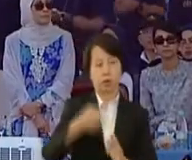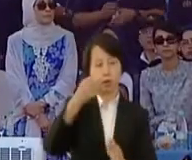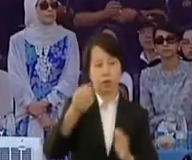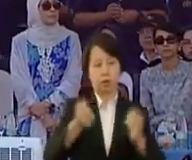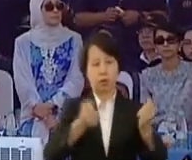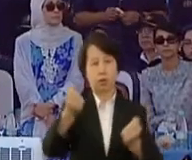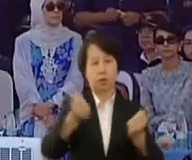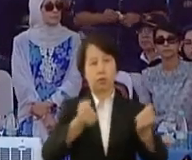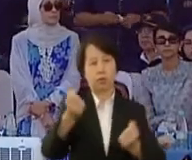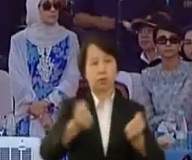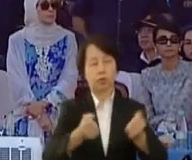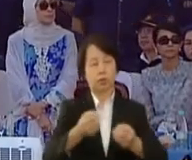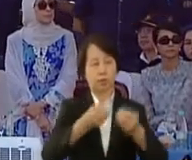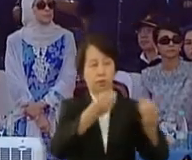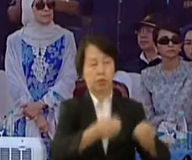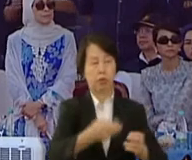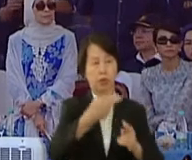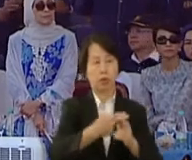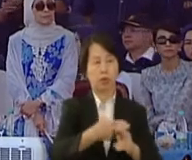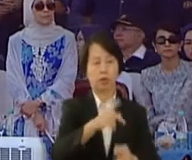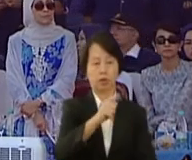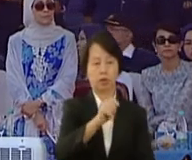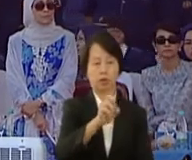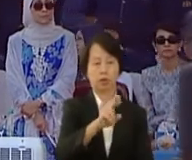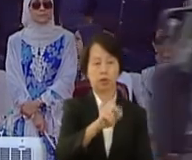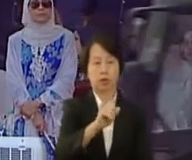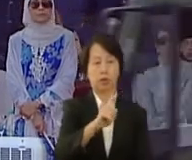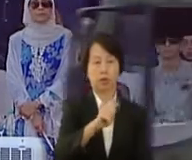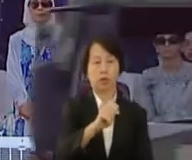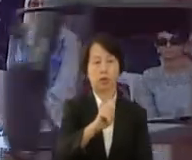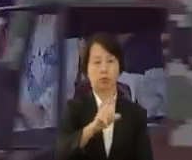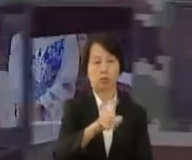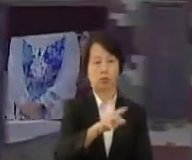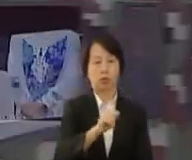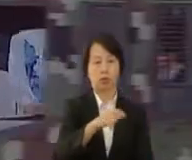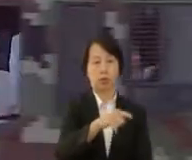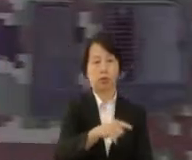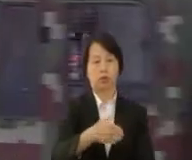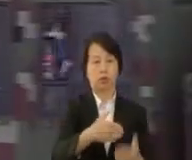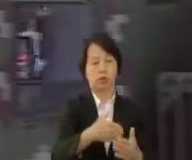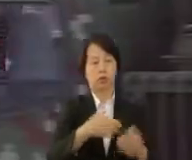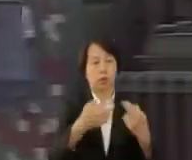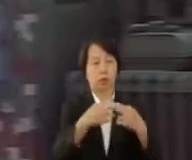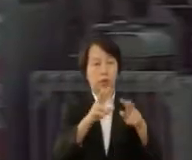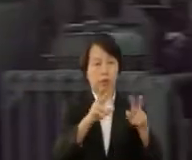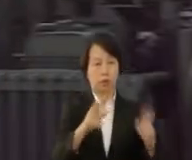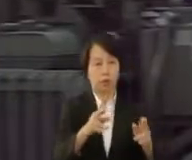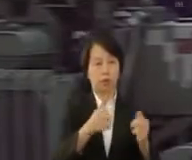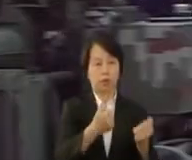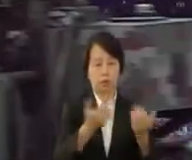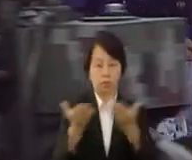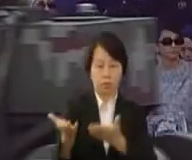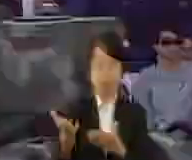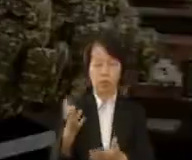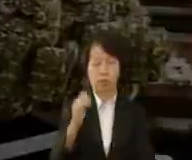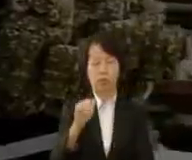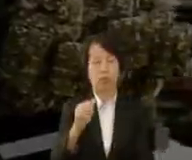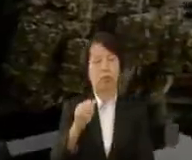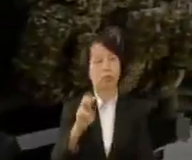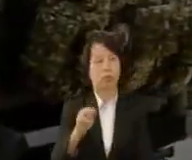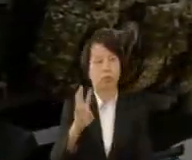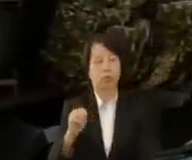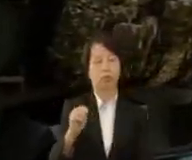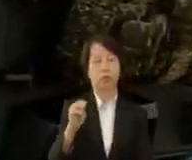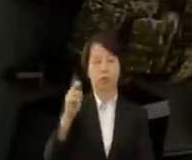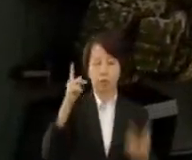Armored Vehicle yang diberi nama Tarantula. Kenderaan ini telah dilancarkan dan dinamakan oleh Yang Amat Berhormat Perdana Menteri